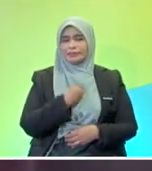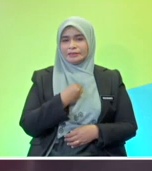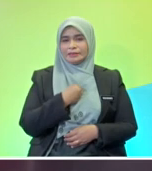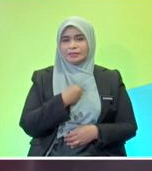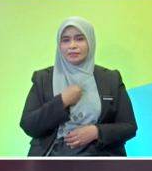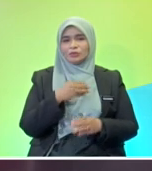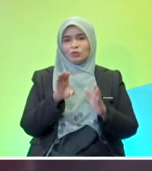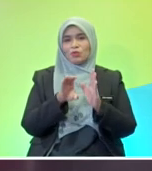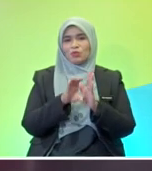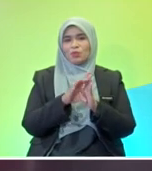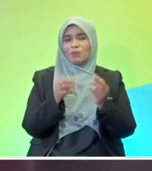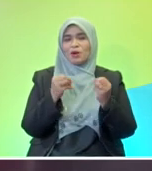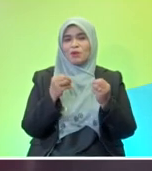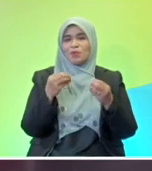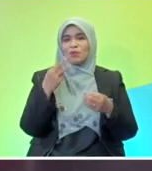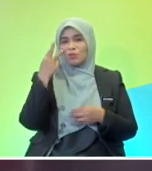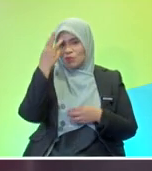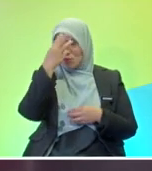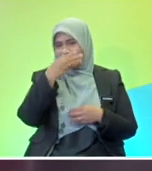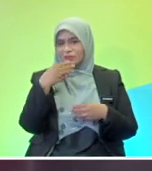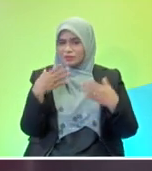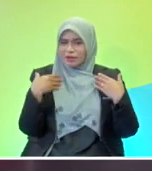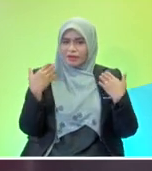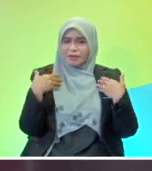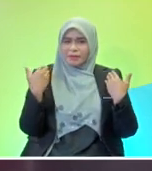mestilah nak wajah yang gembira kan? Betul cikgu.